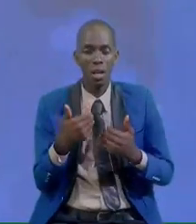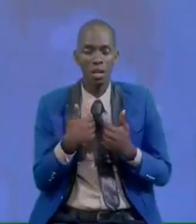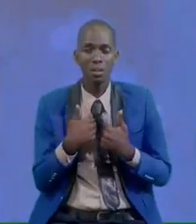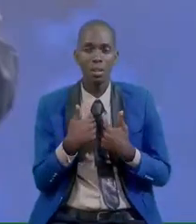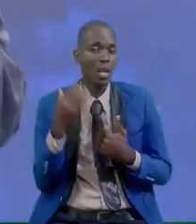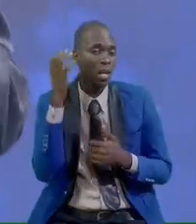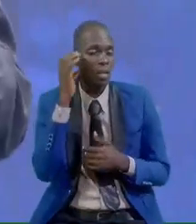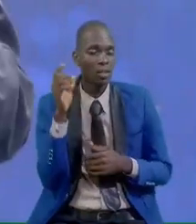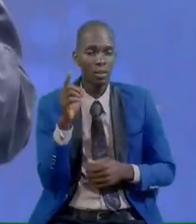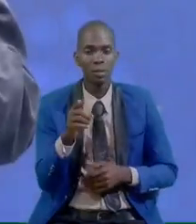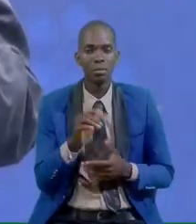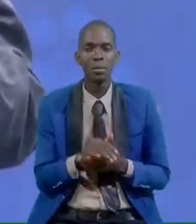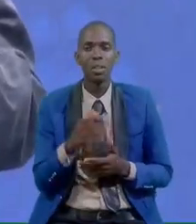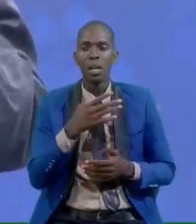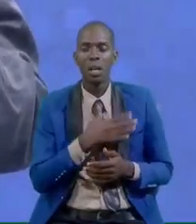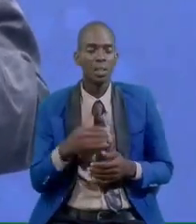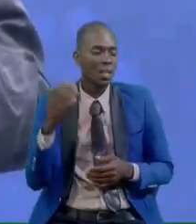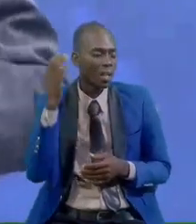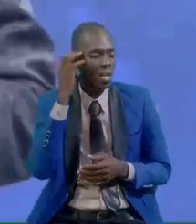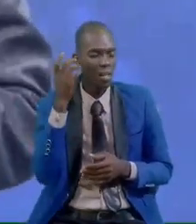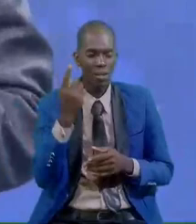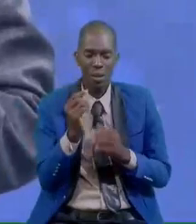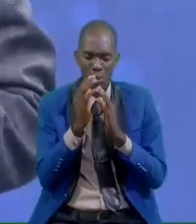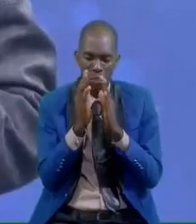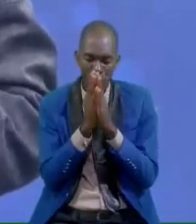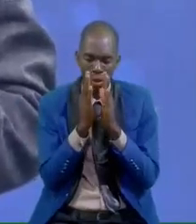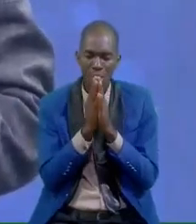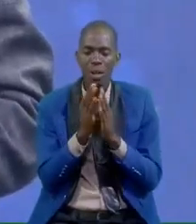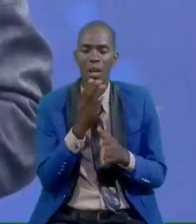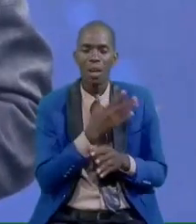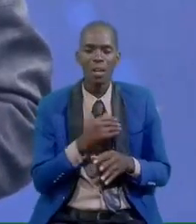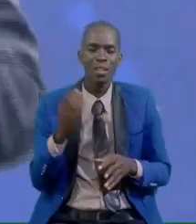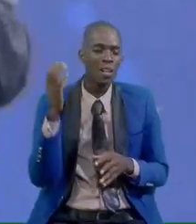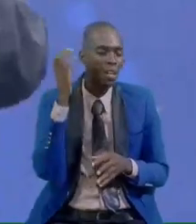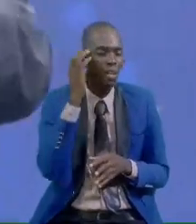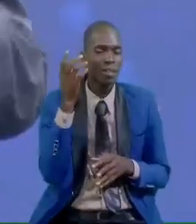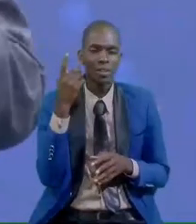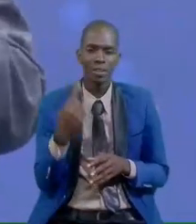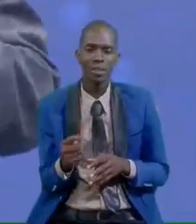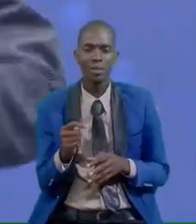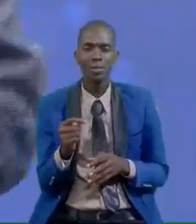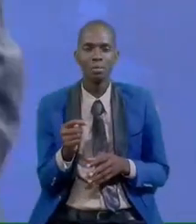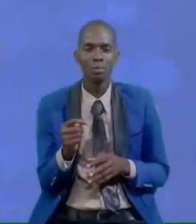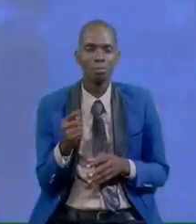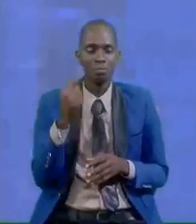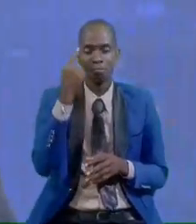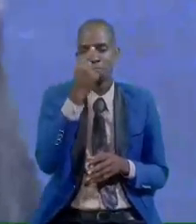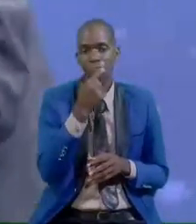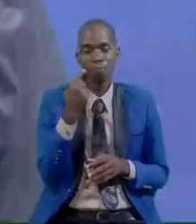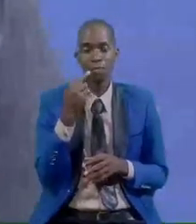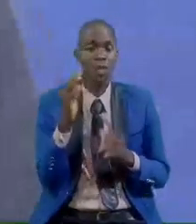les entendaient. Ils entendaient la prière. Ils entendaient les louanges. Pensez à